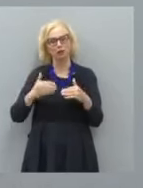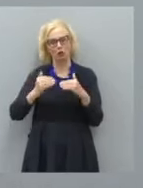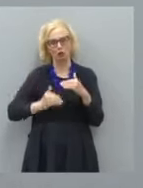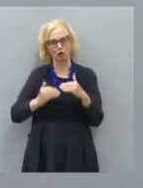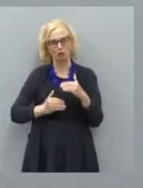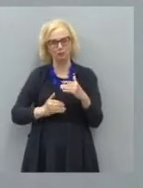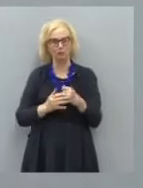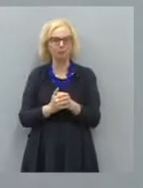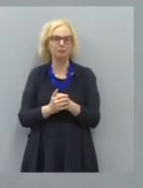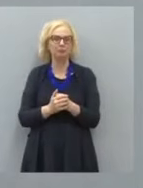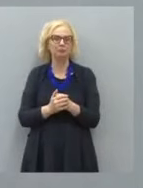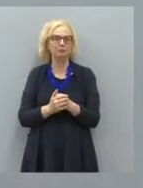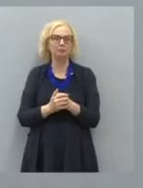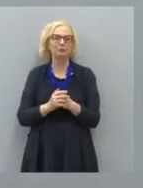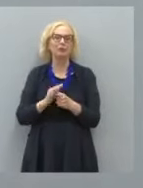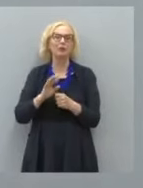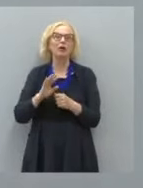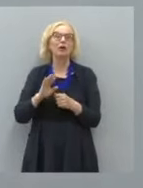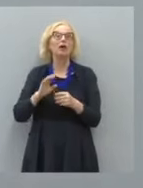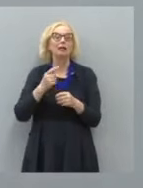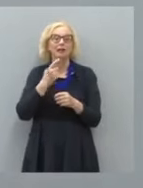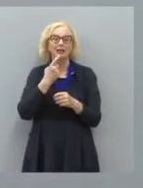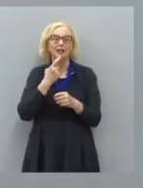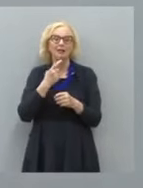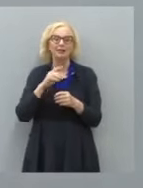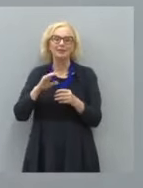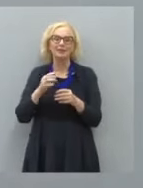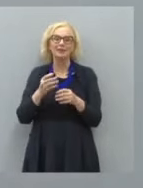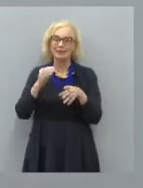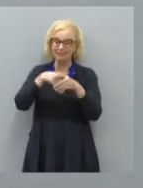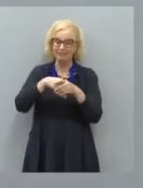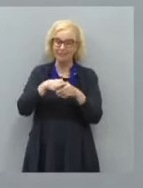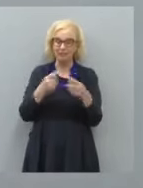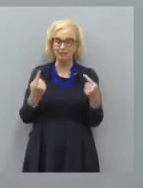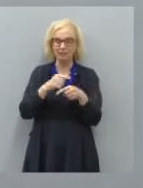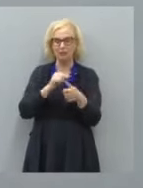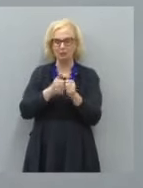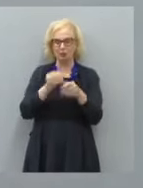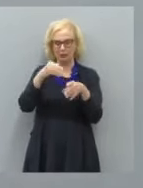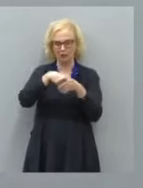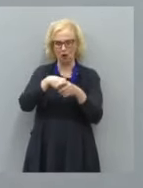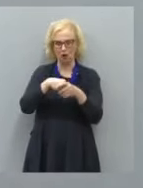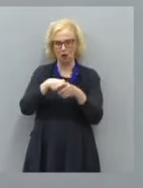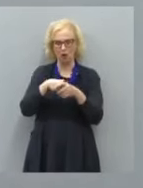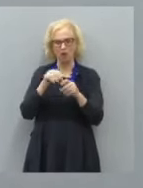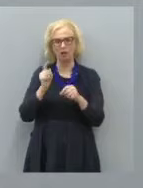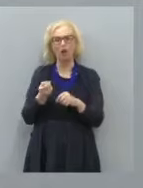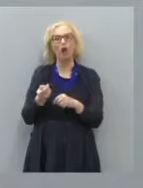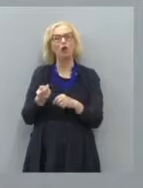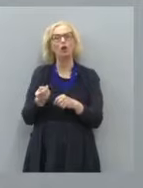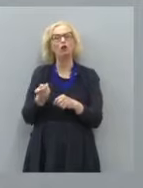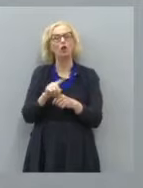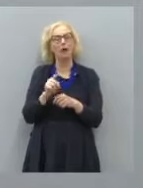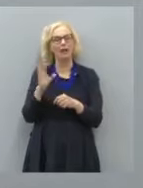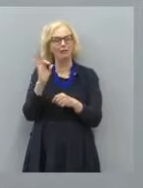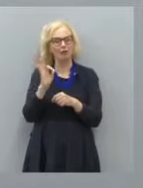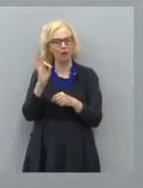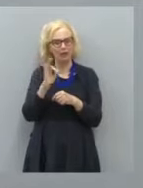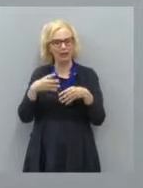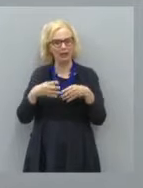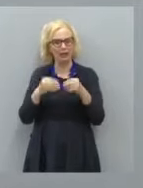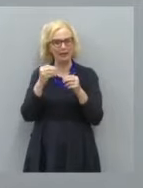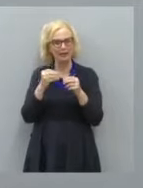che riguarda l'outdoor e scusate l'indoor e proprio domani a folgaria iniziano le qualificazioni